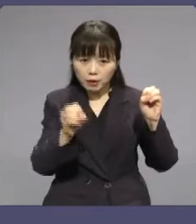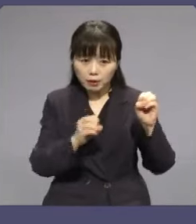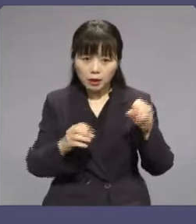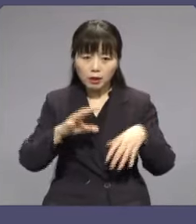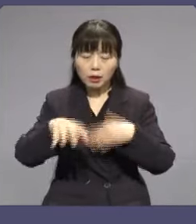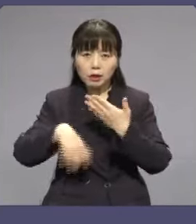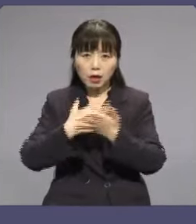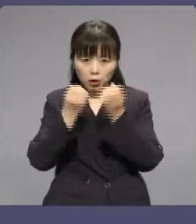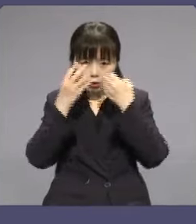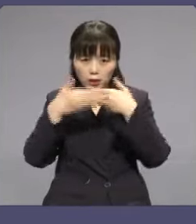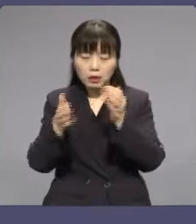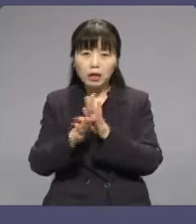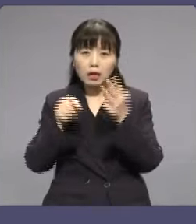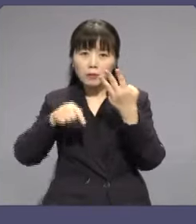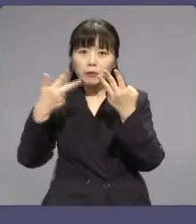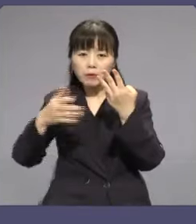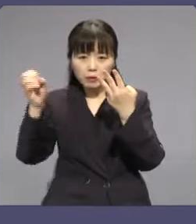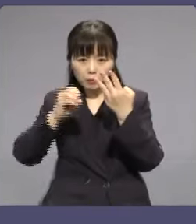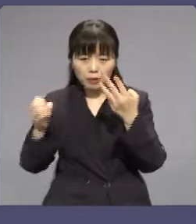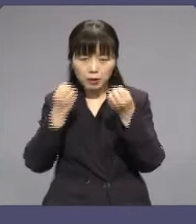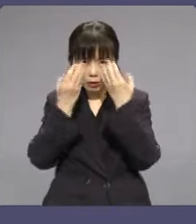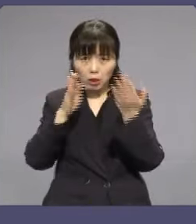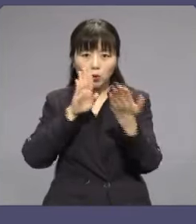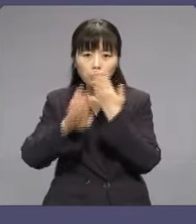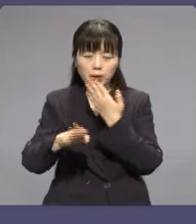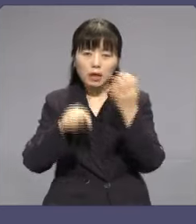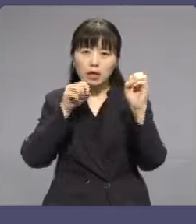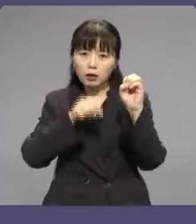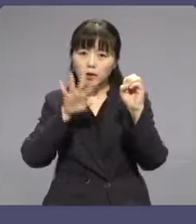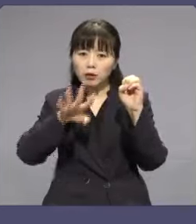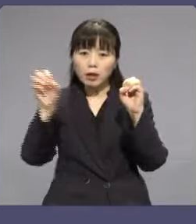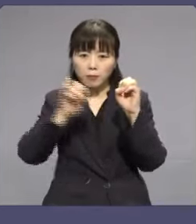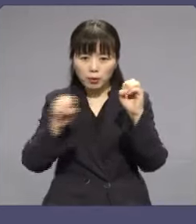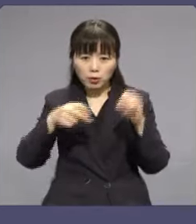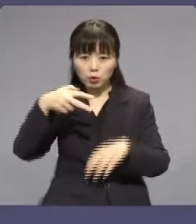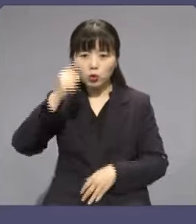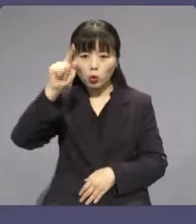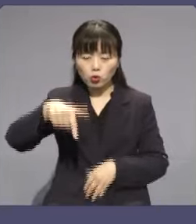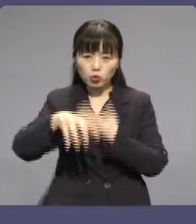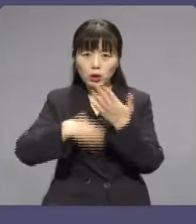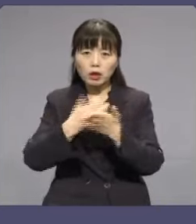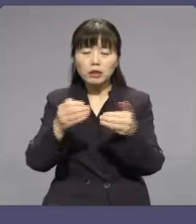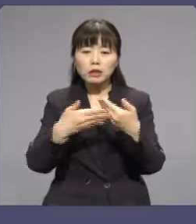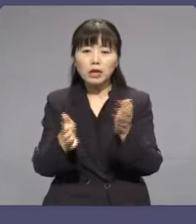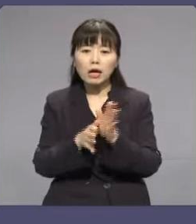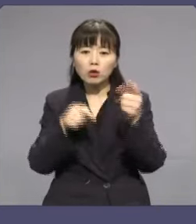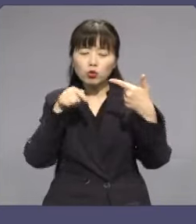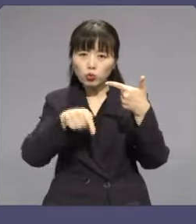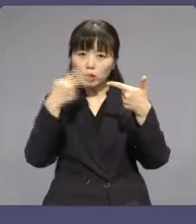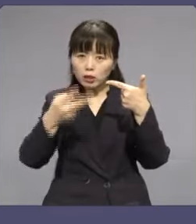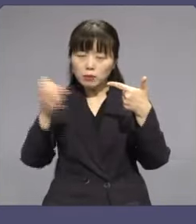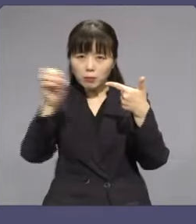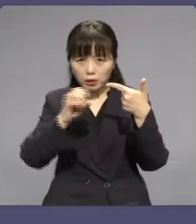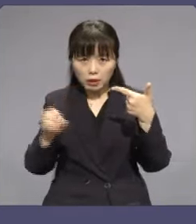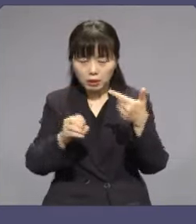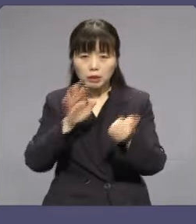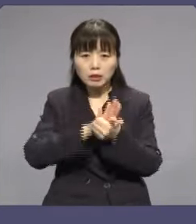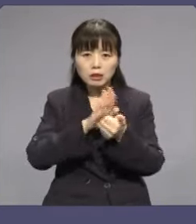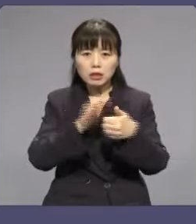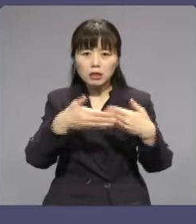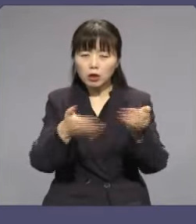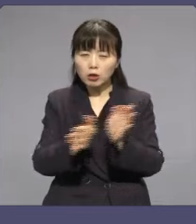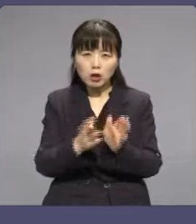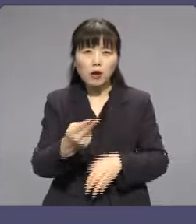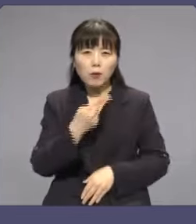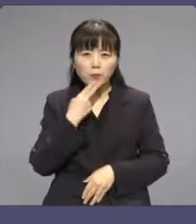개혁신당 3.7% 새로운 미래 0.4% 조국 혁 신당은 6.2% 가운데 지지정당이